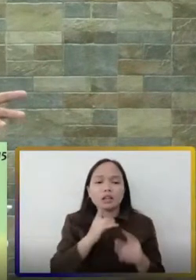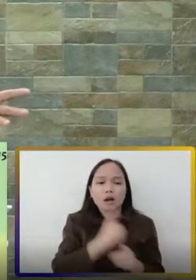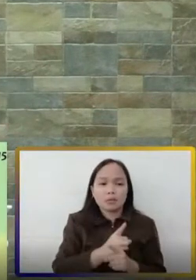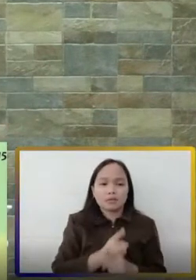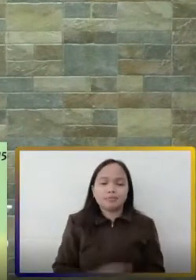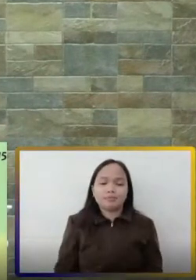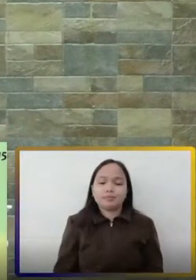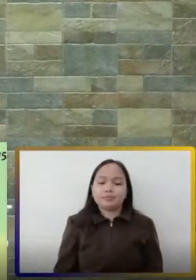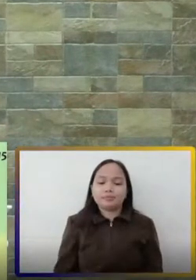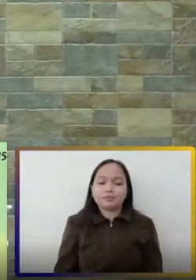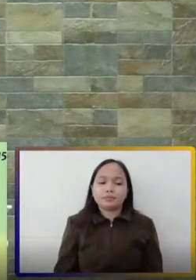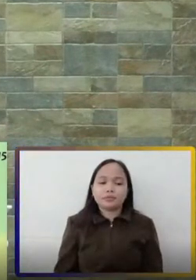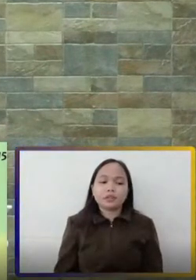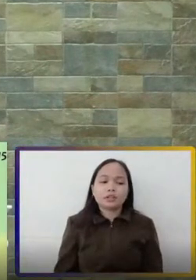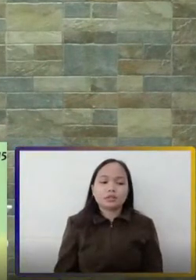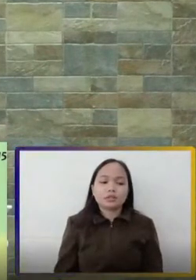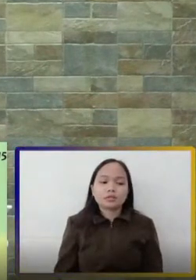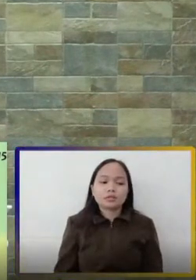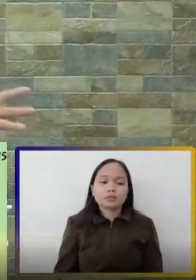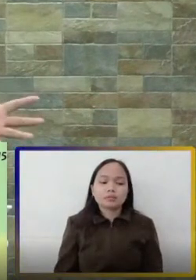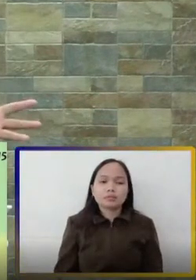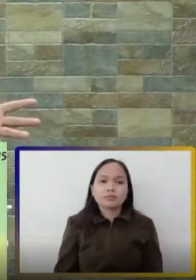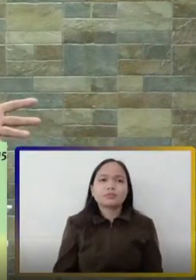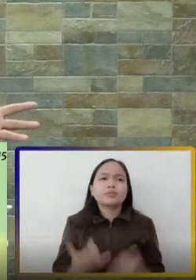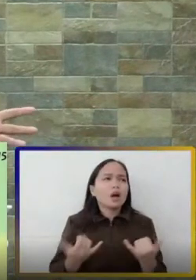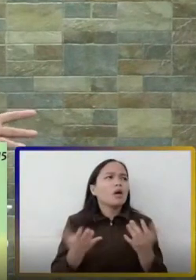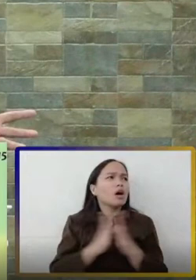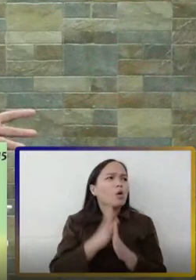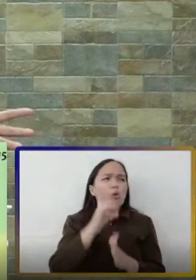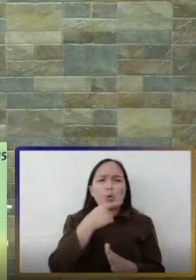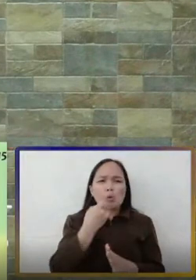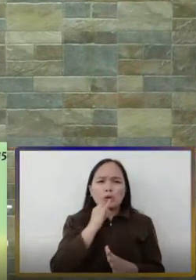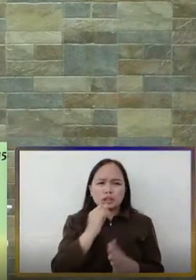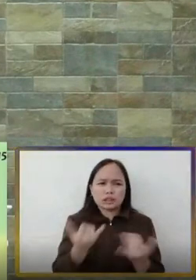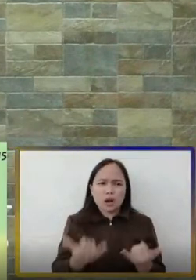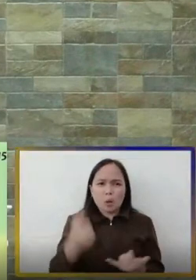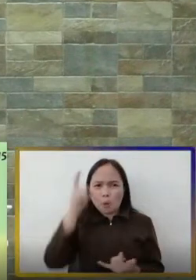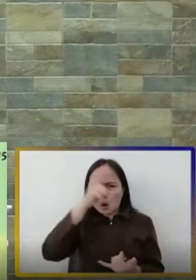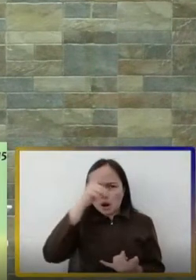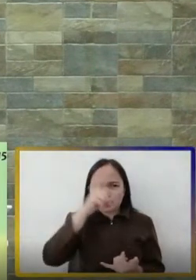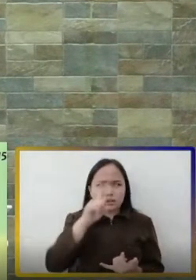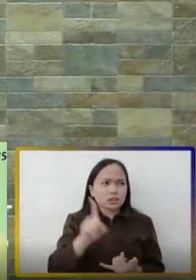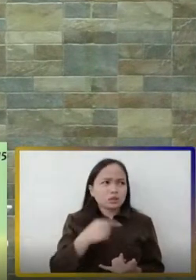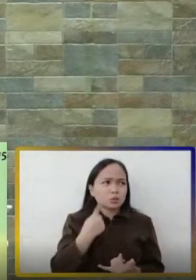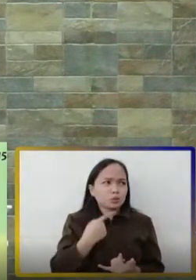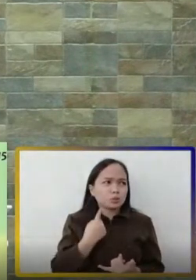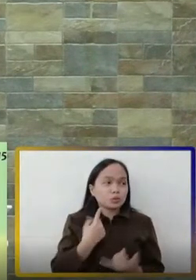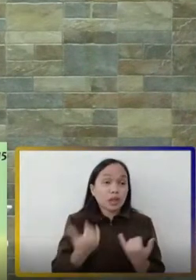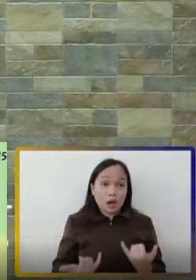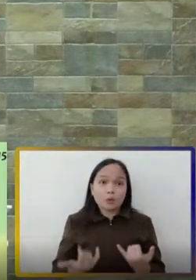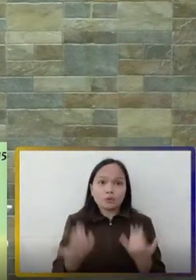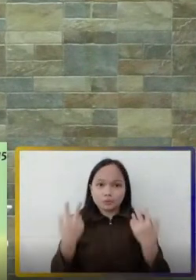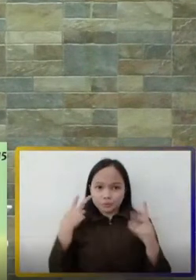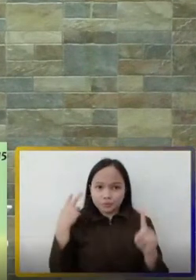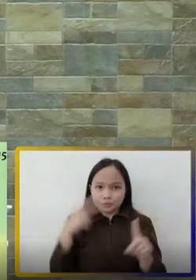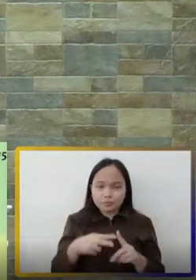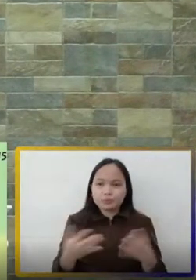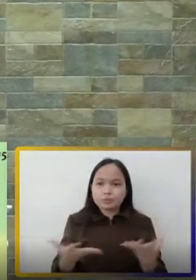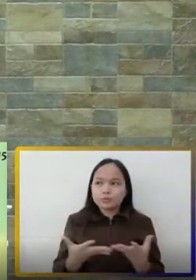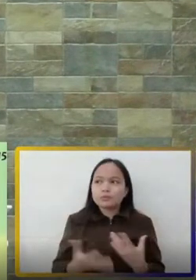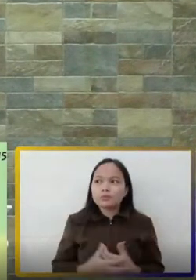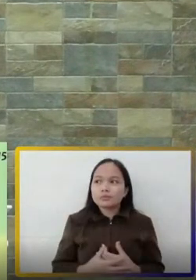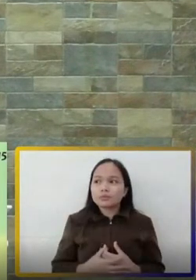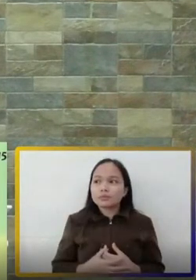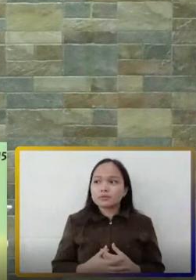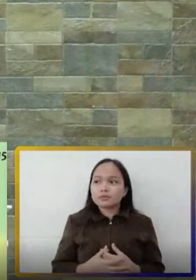Alright? Now, not as, but wise. Now, who is wise now? Alright? Now, in this context, let's discover